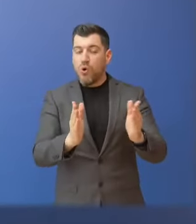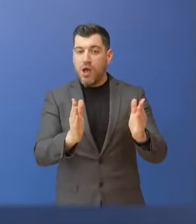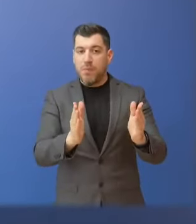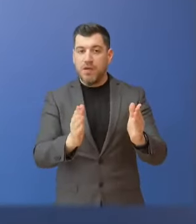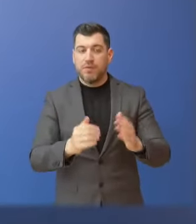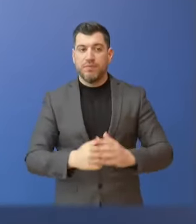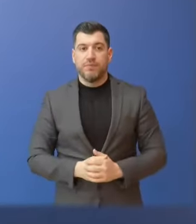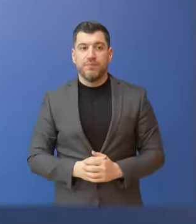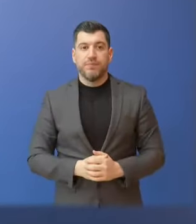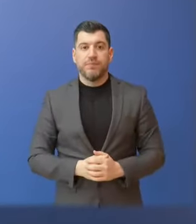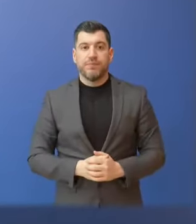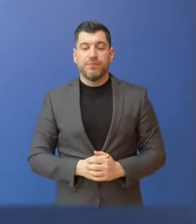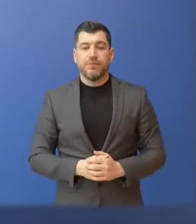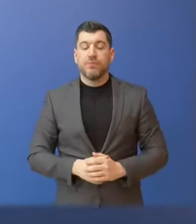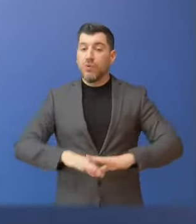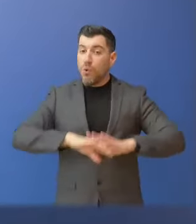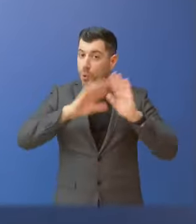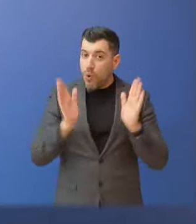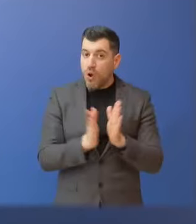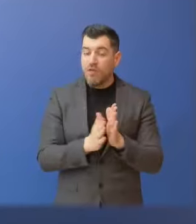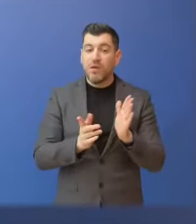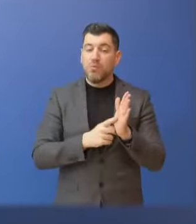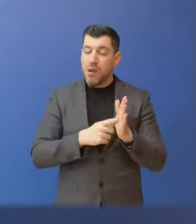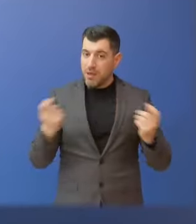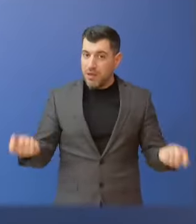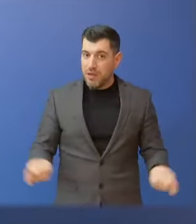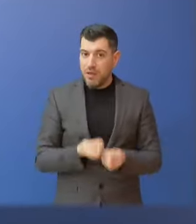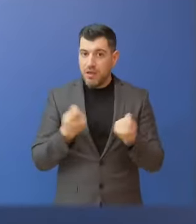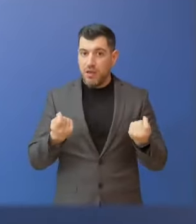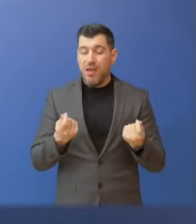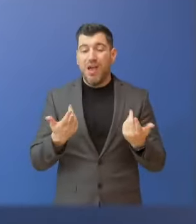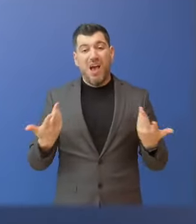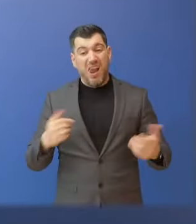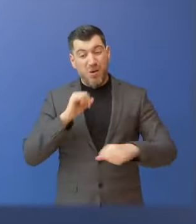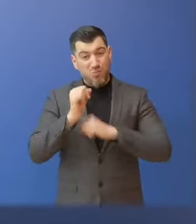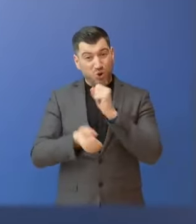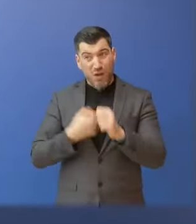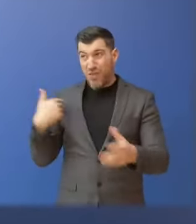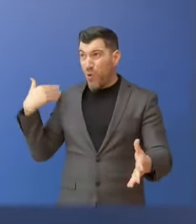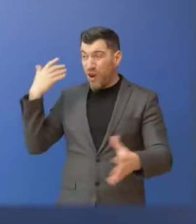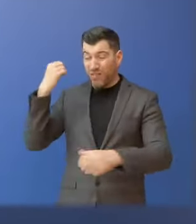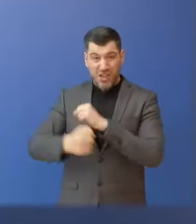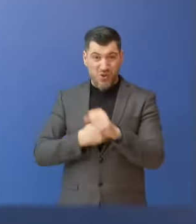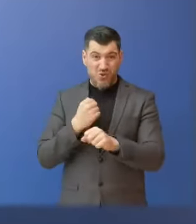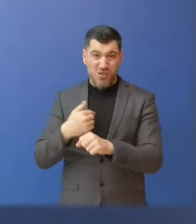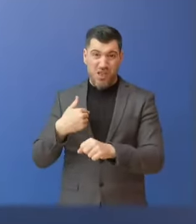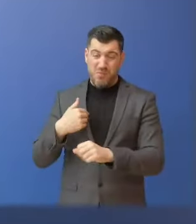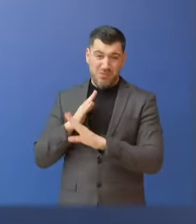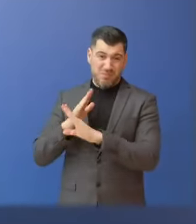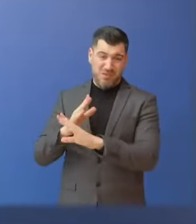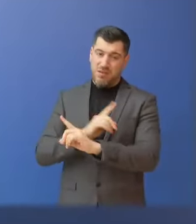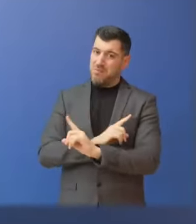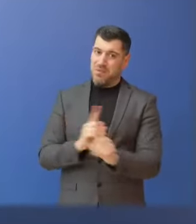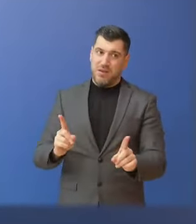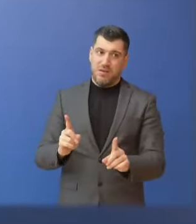γρήγορα αυτά τα οποία πρέπει να υλοποιηθούν αλλά ας μη μηδενίζουμε μια προσπάθεια που έχει γίνει τα τελευταία χρόνια